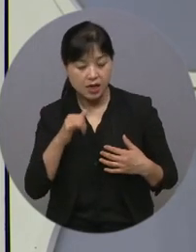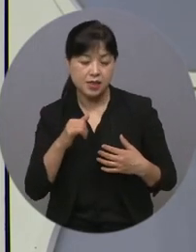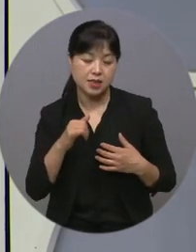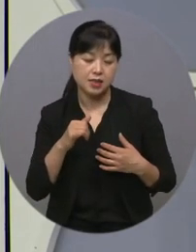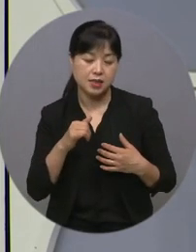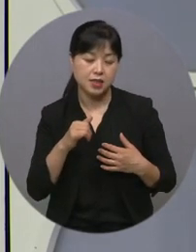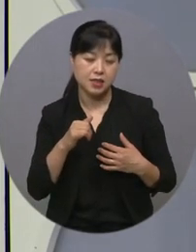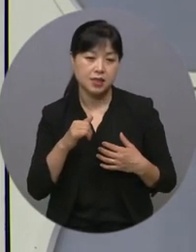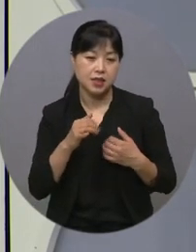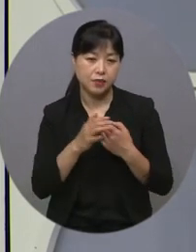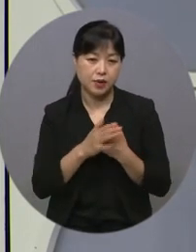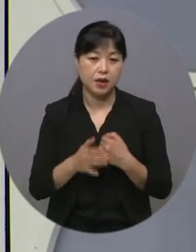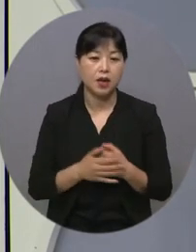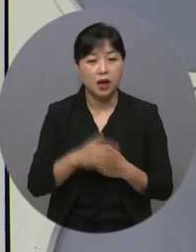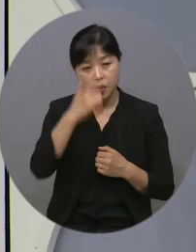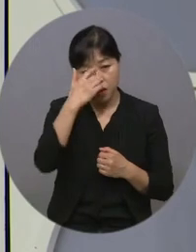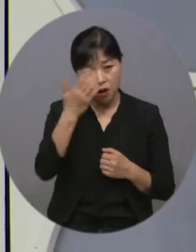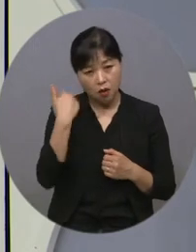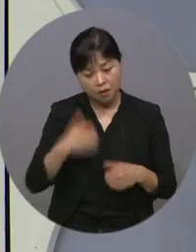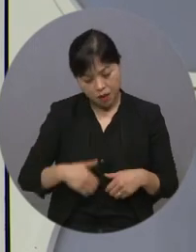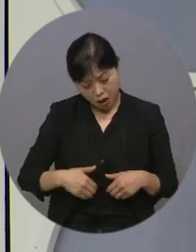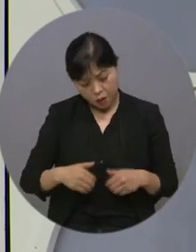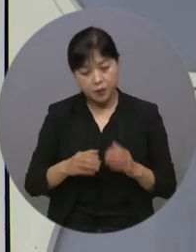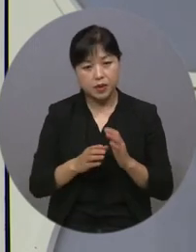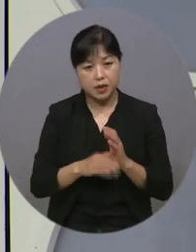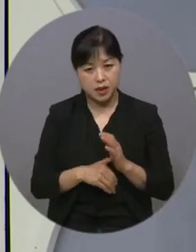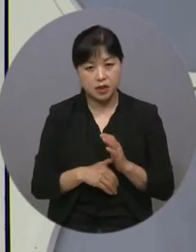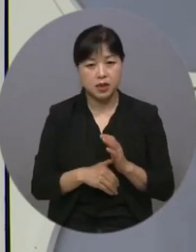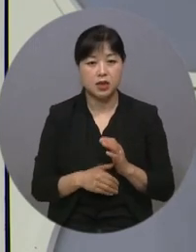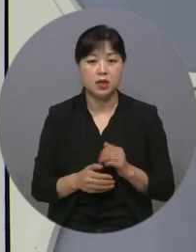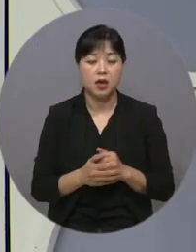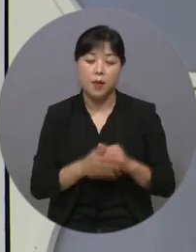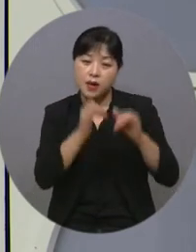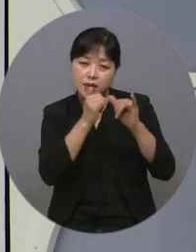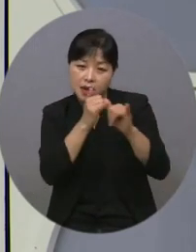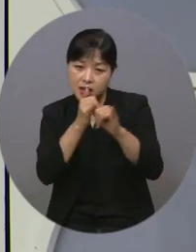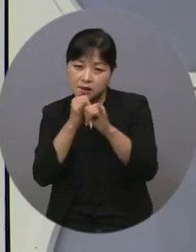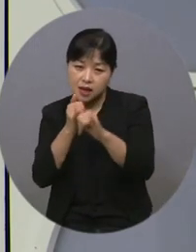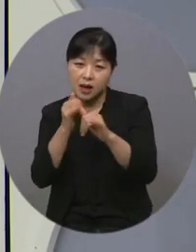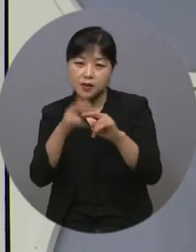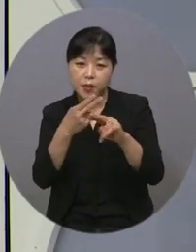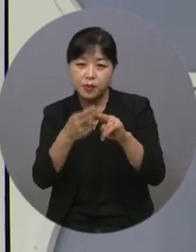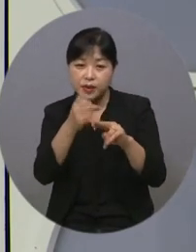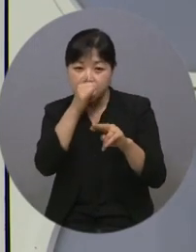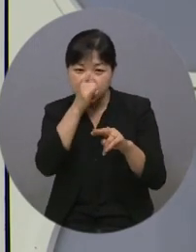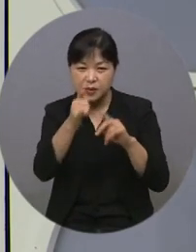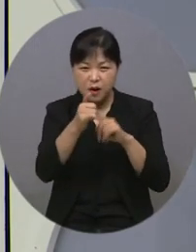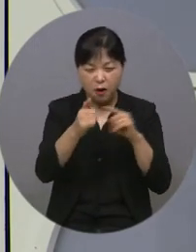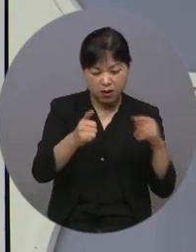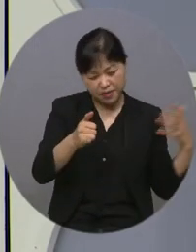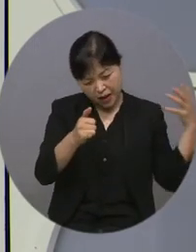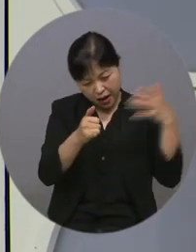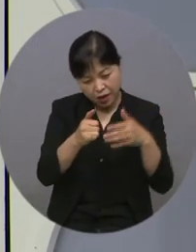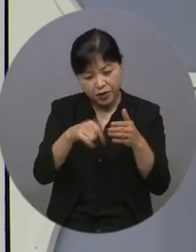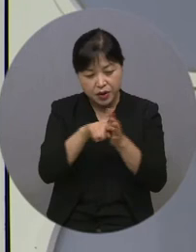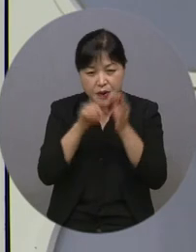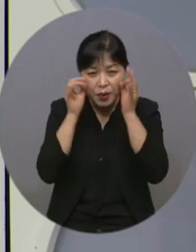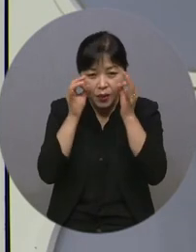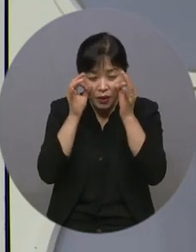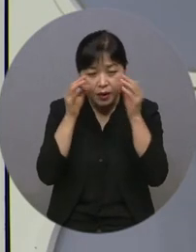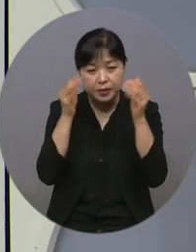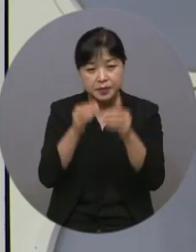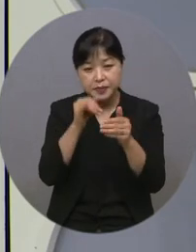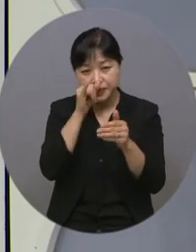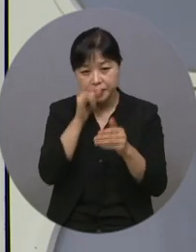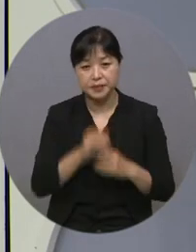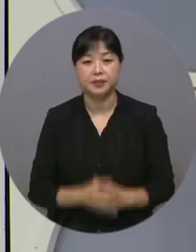옛날에 배고픈 시대 때는 뭐 여러 가지 시상을 걸면 거기에 몰두하고 했었지 않습니까? 예. 그래서